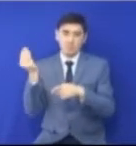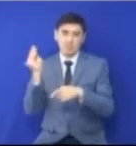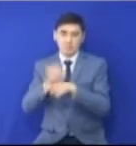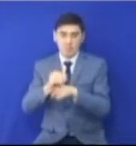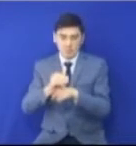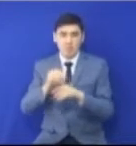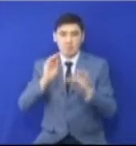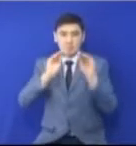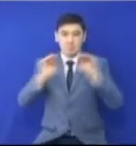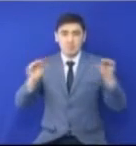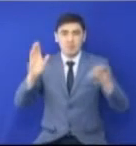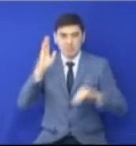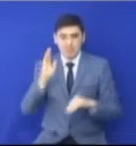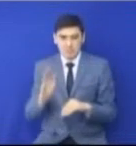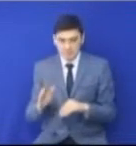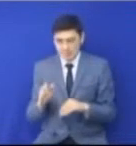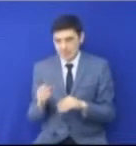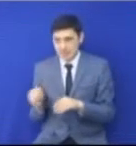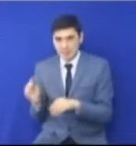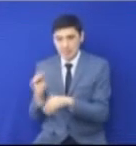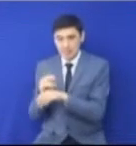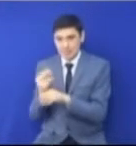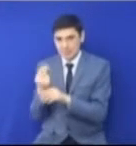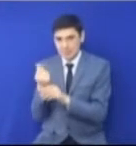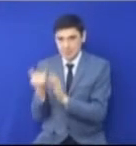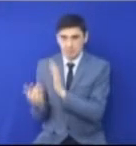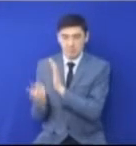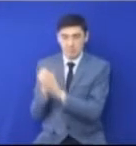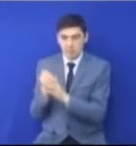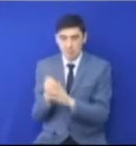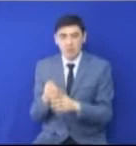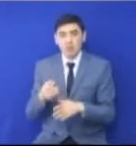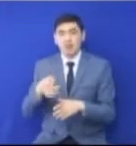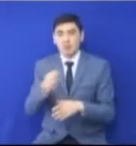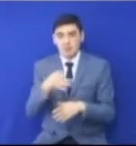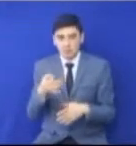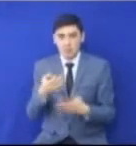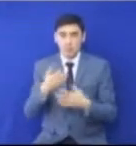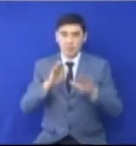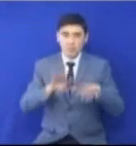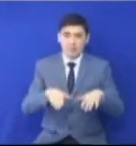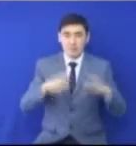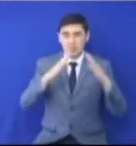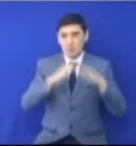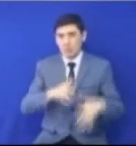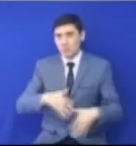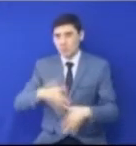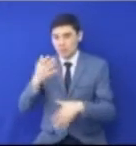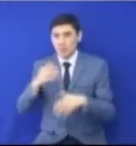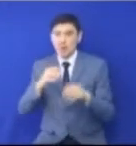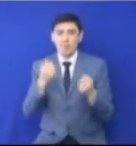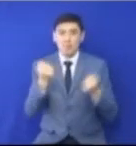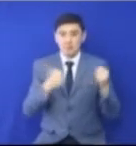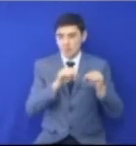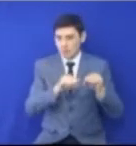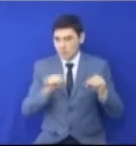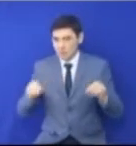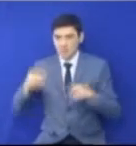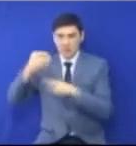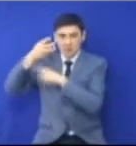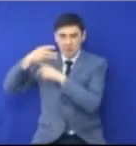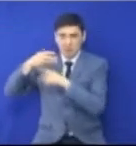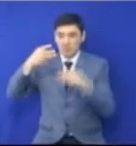бюджеттен қаржы бөлінбек. Құрылғылар қылмыс көп жасалатын аудандар, ауылдар және көлік жиі қатынайтын жолдарға орнатылатын болады.